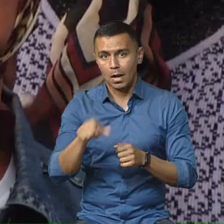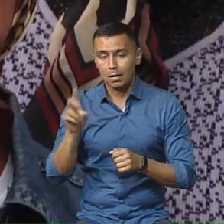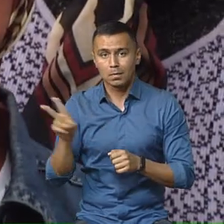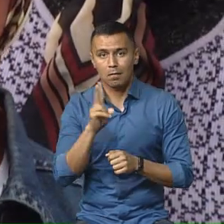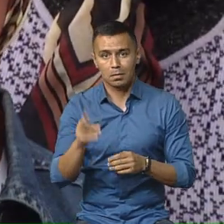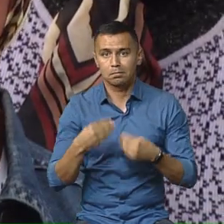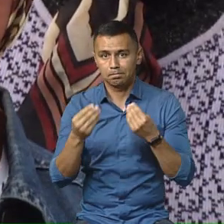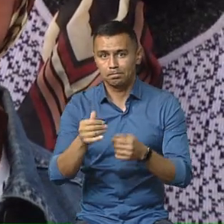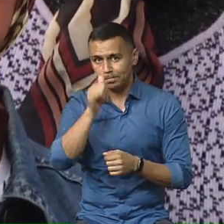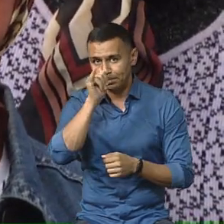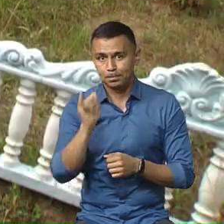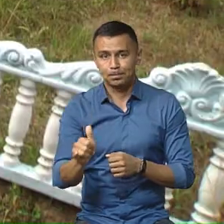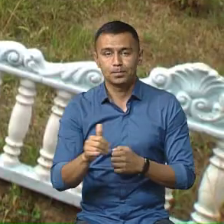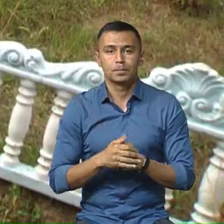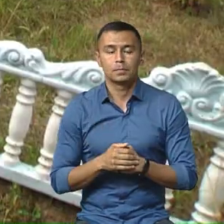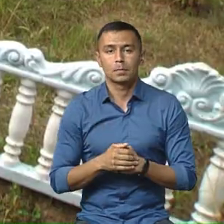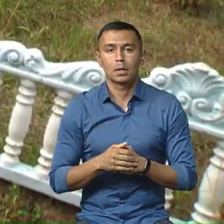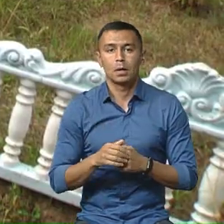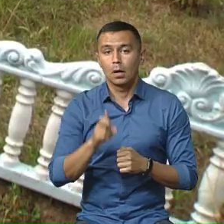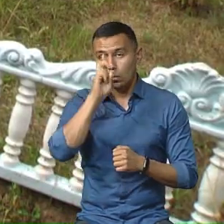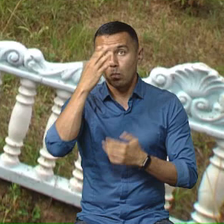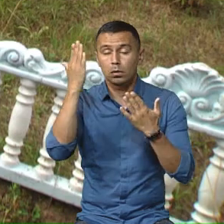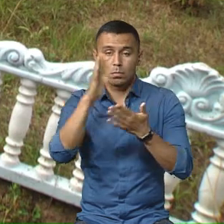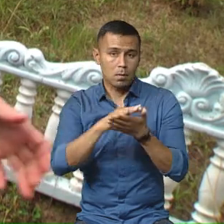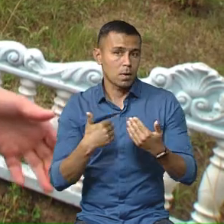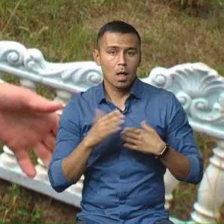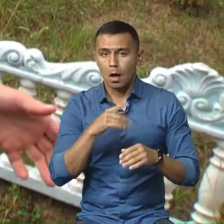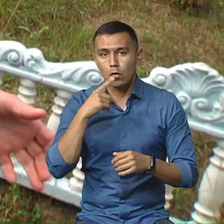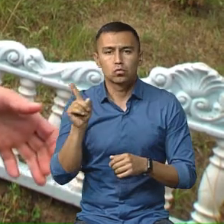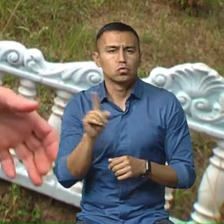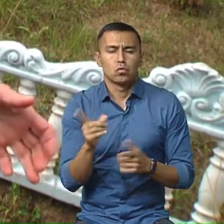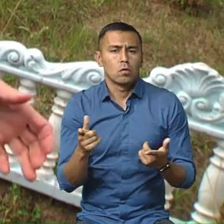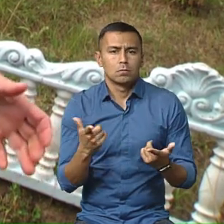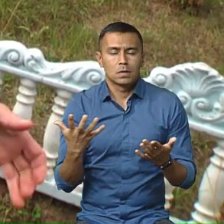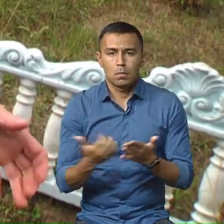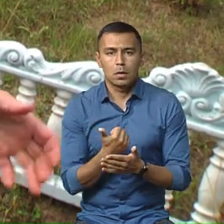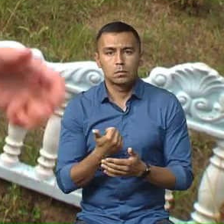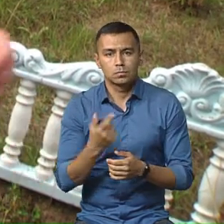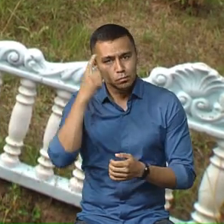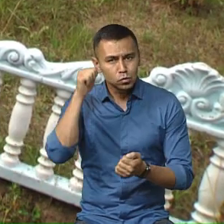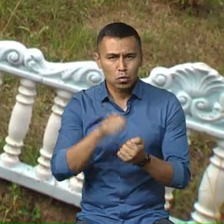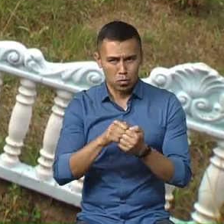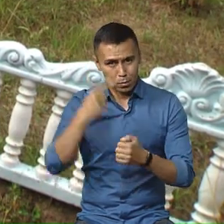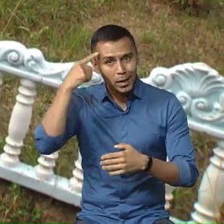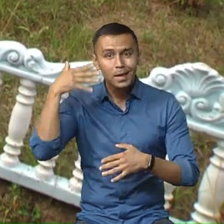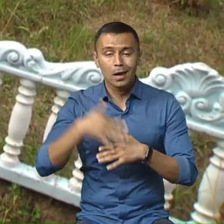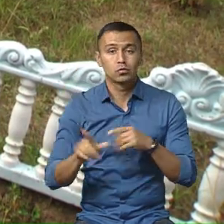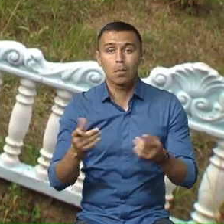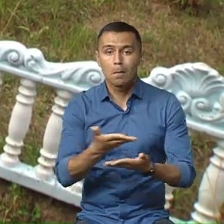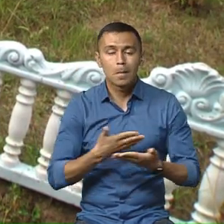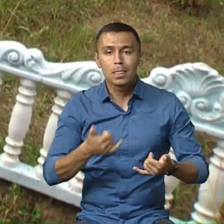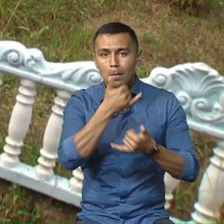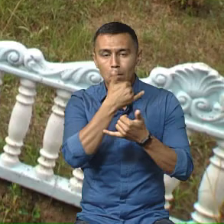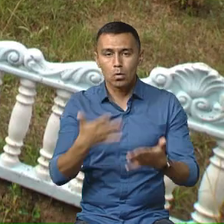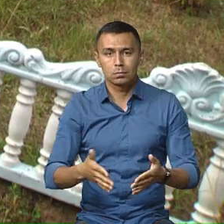церкви України так і не віддають. Боже, прости мене, я не кажу, бо хто що заробив. Дурному і то ясно, що ми не